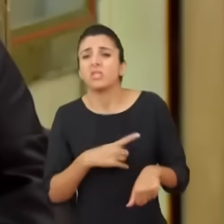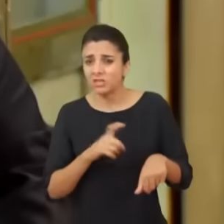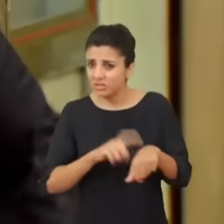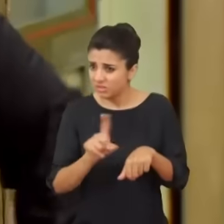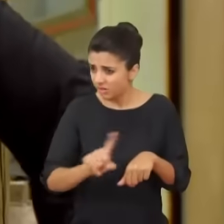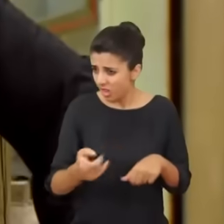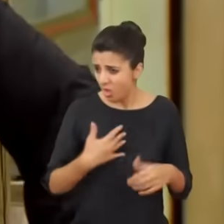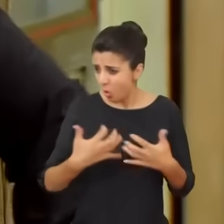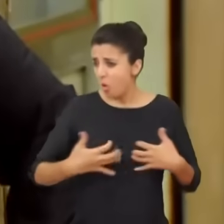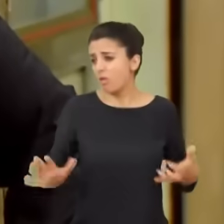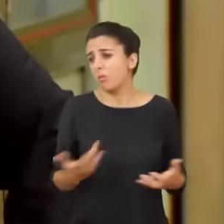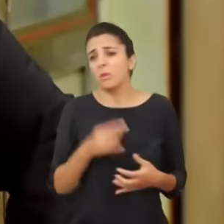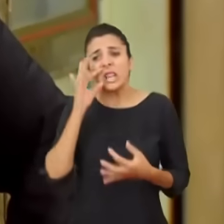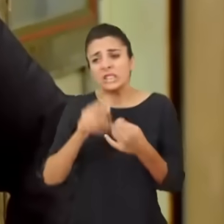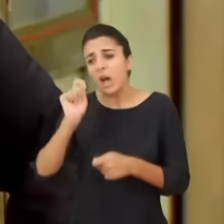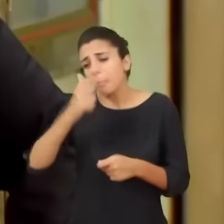ya.